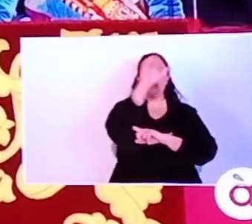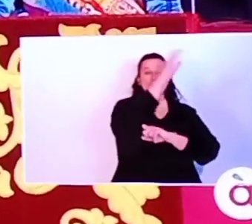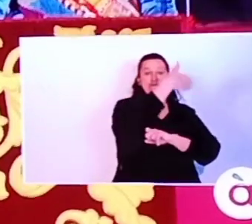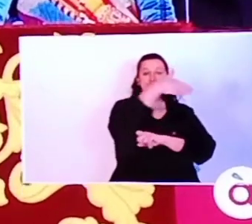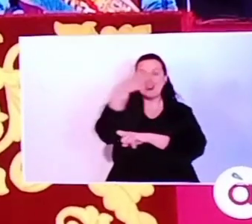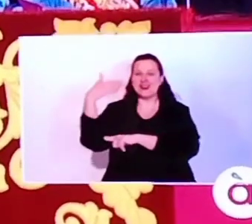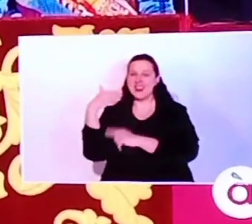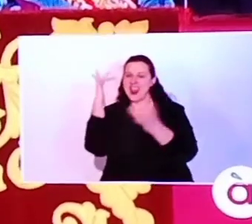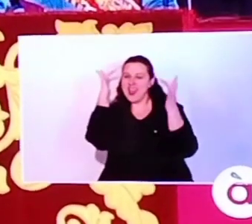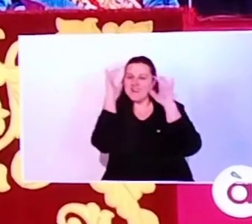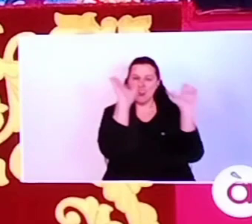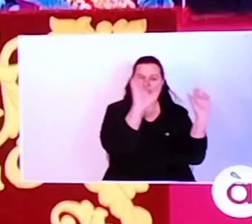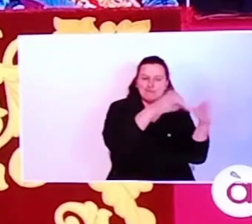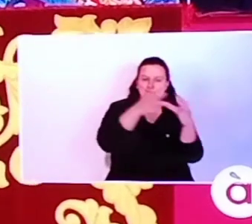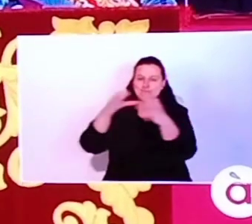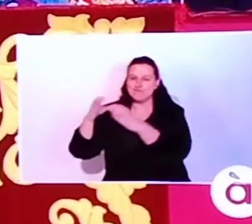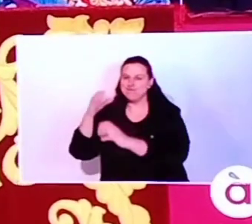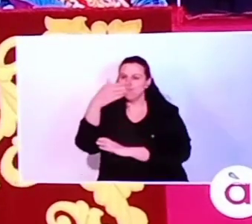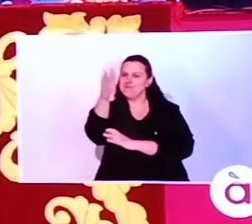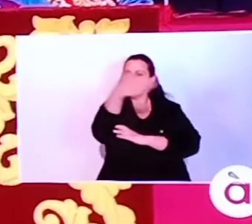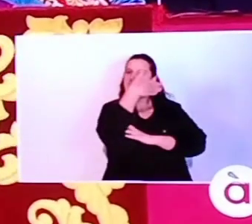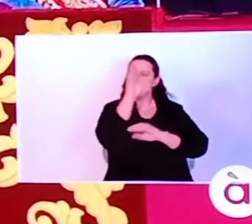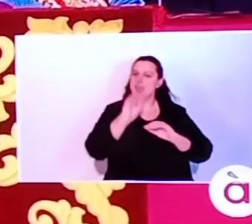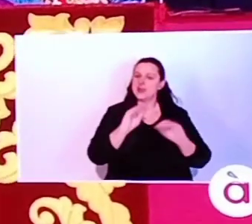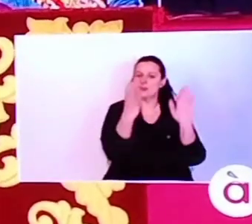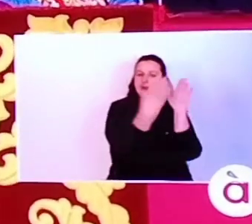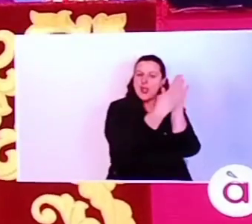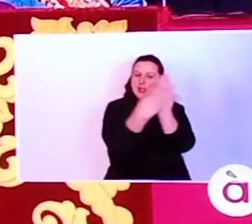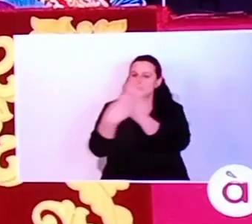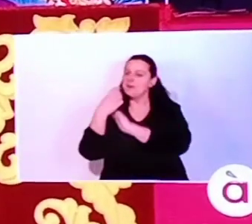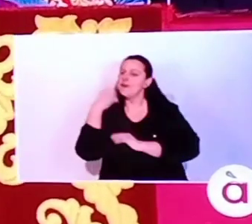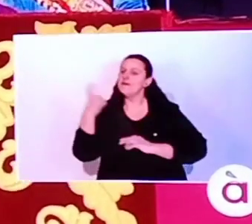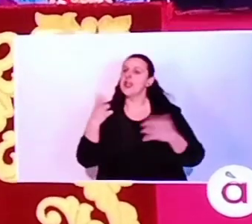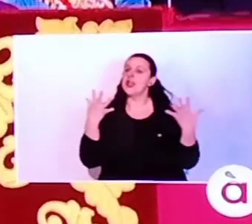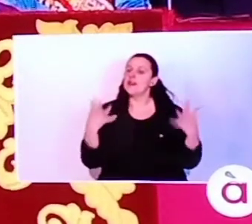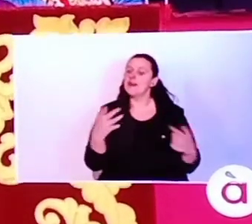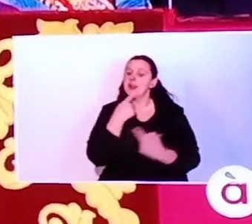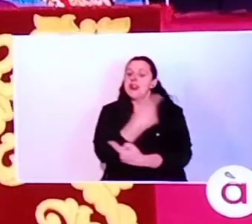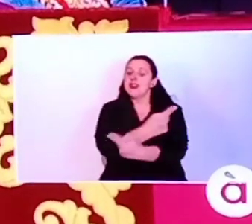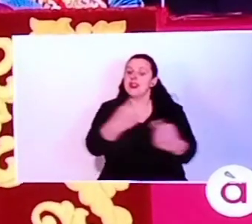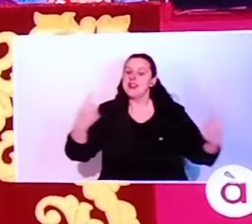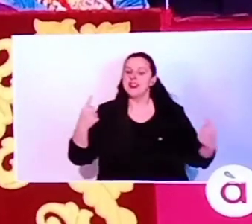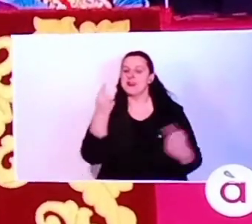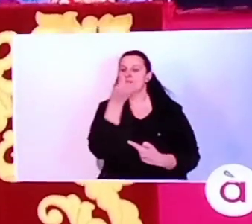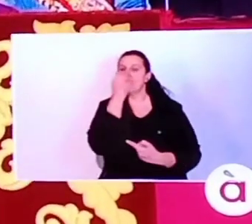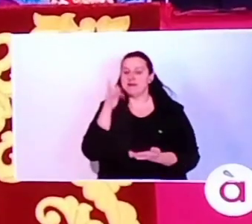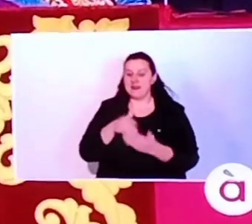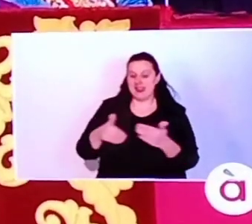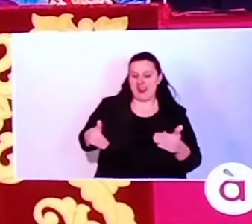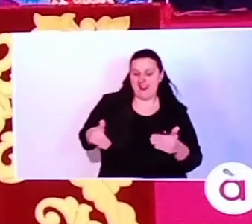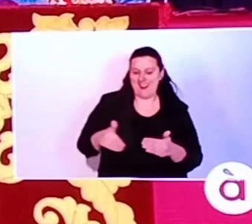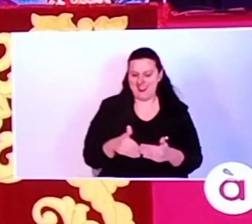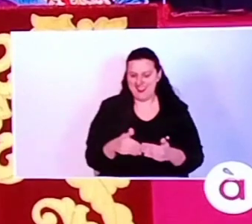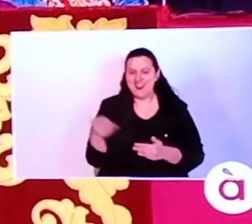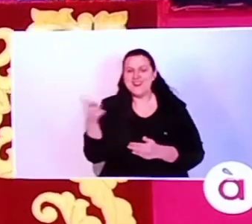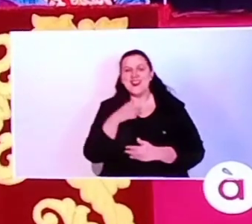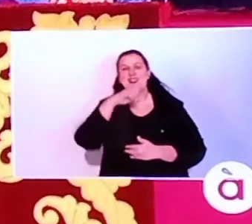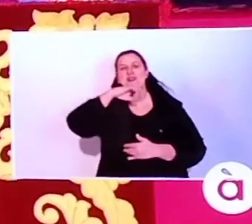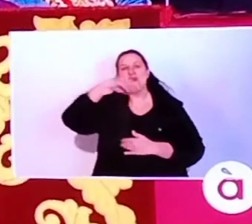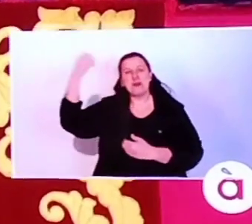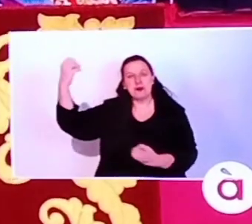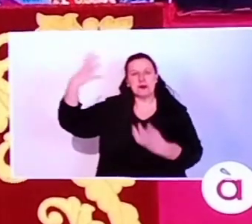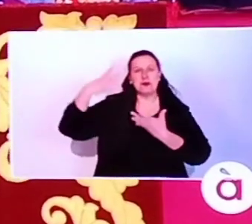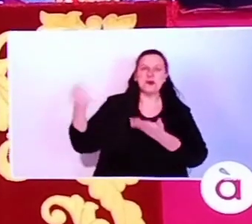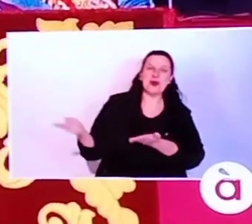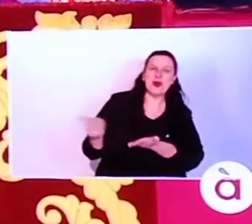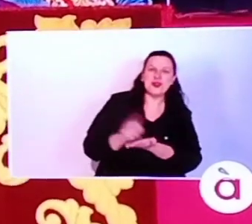que criden d'on venim i qui som, venim a dir que s'apropa la primavera. Torna la llum, s'il·lumina la